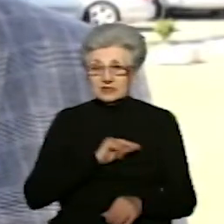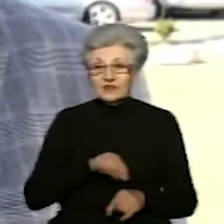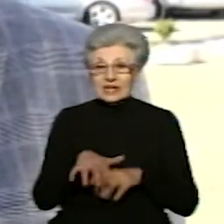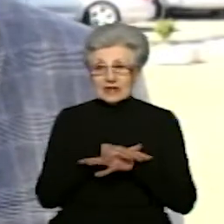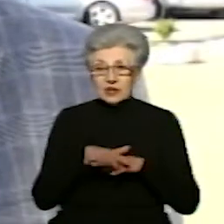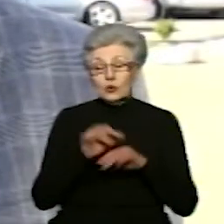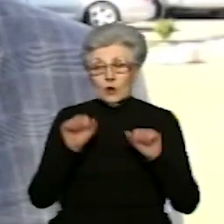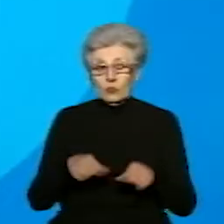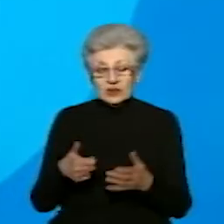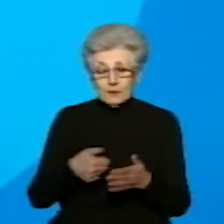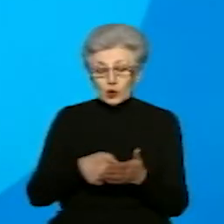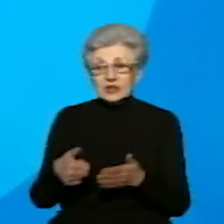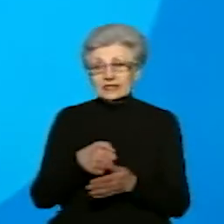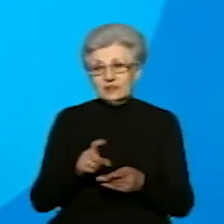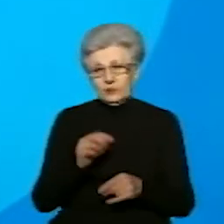продезінфікувати руки.